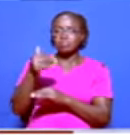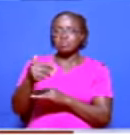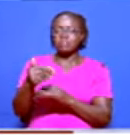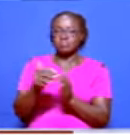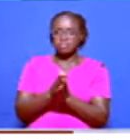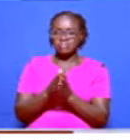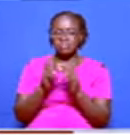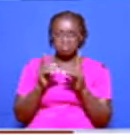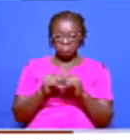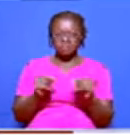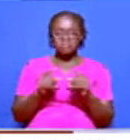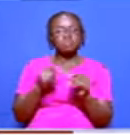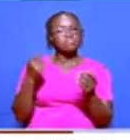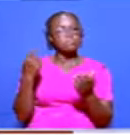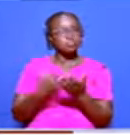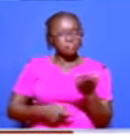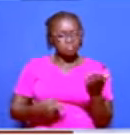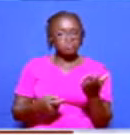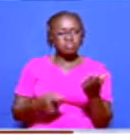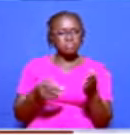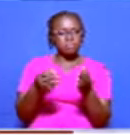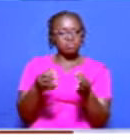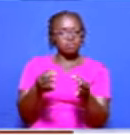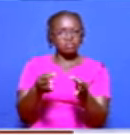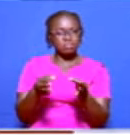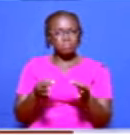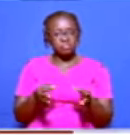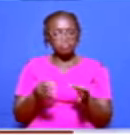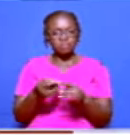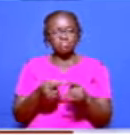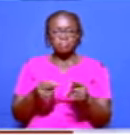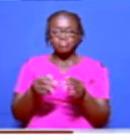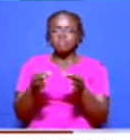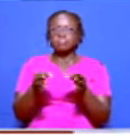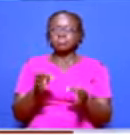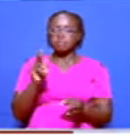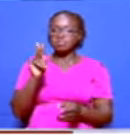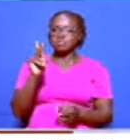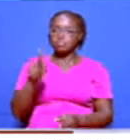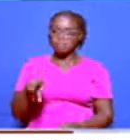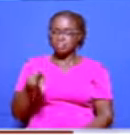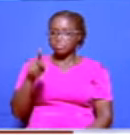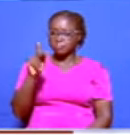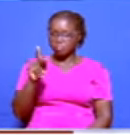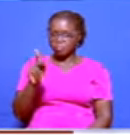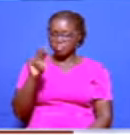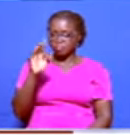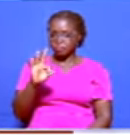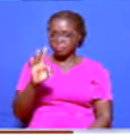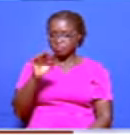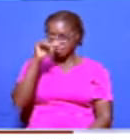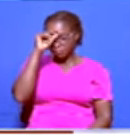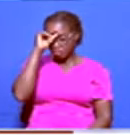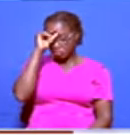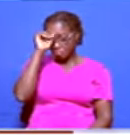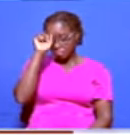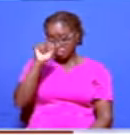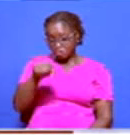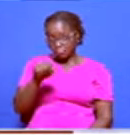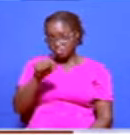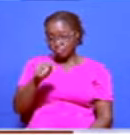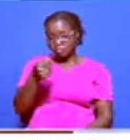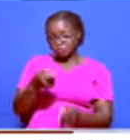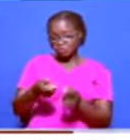wa ushuru na uhasibu katika kampuni ya uhasibu ya PKF, ambao wamebashiri kuwa serikali huenda ikaongeza